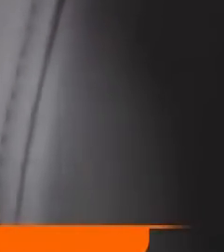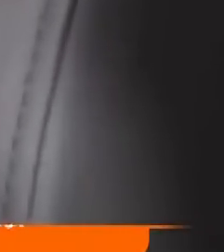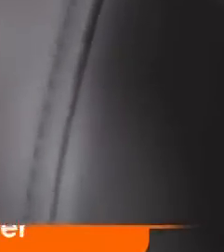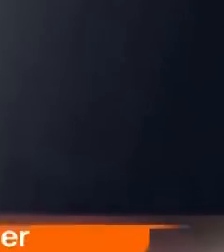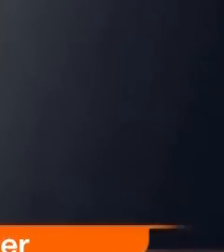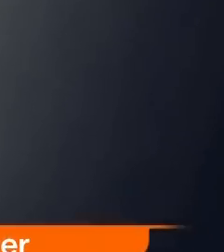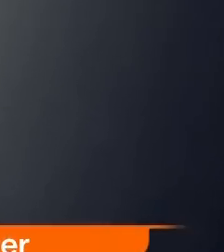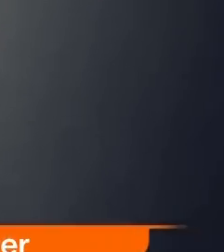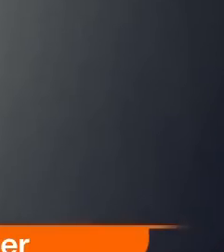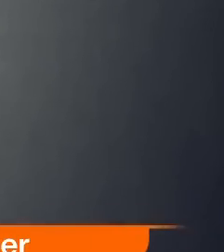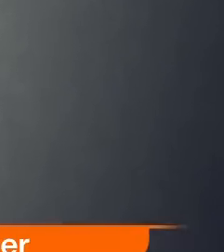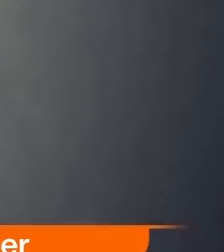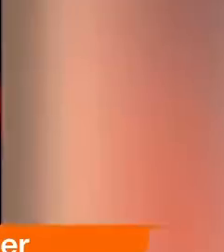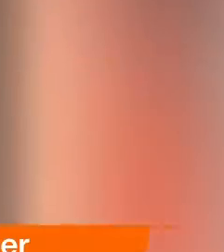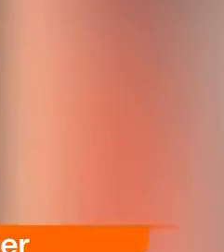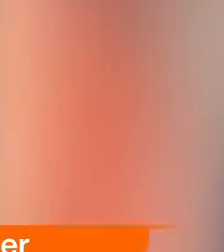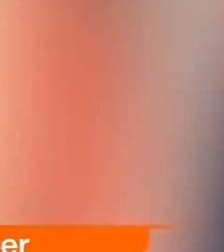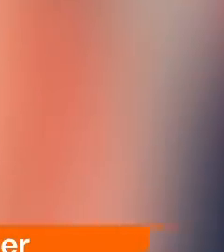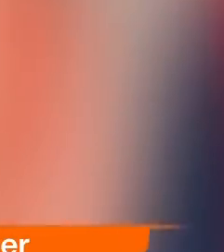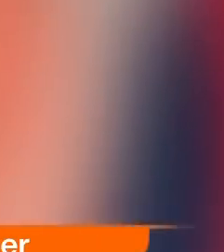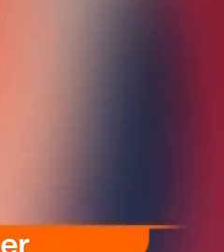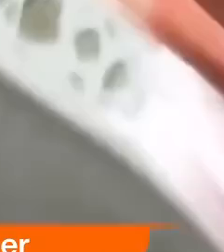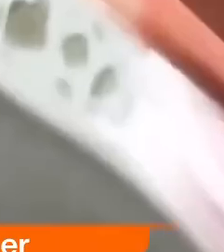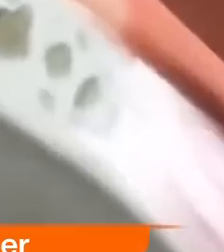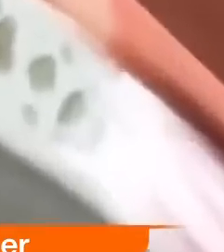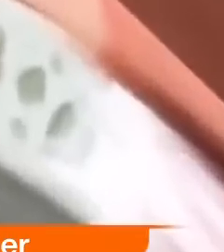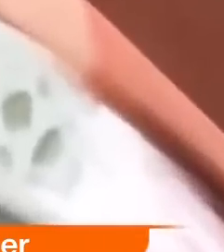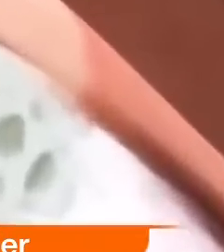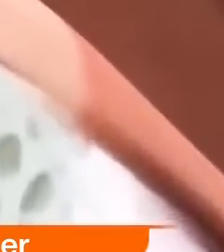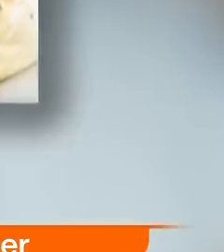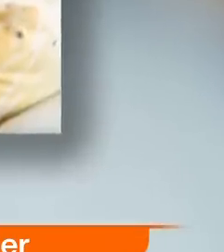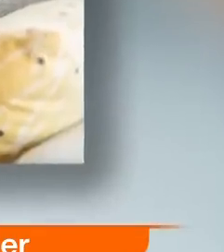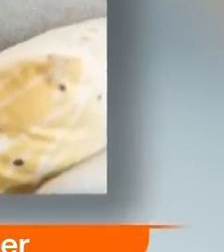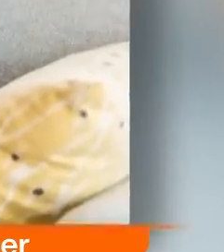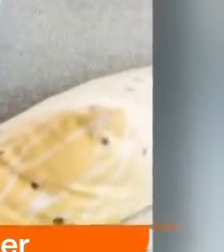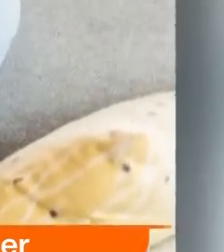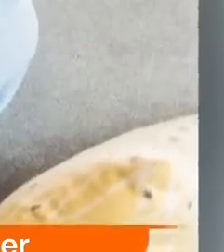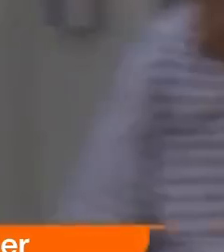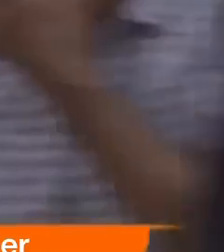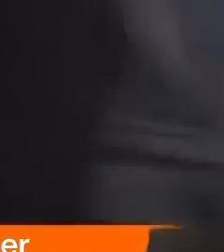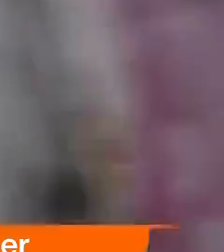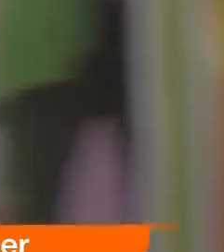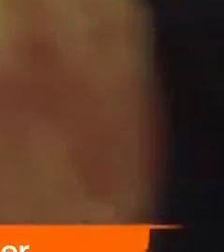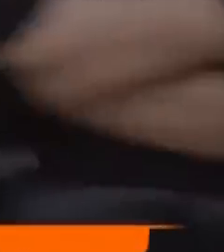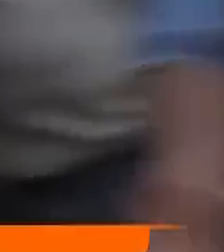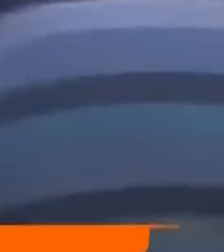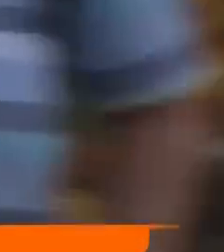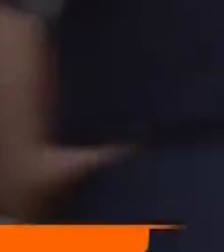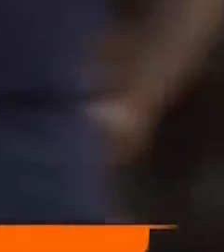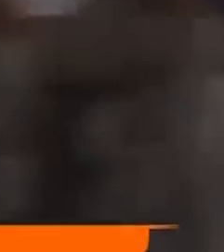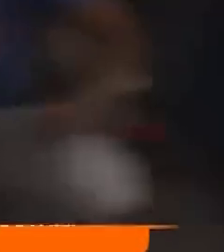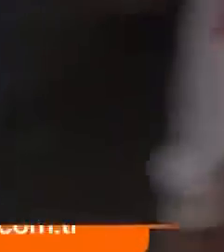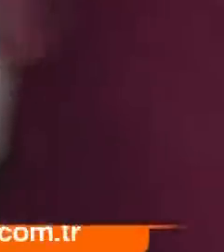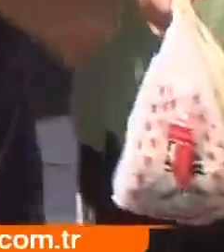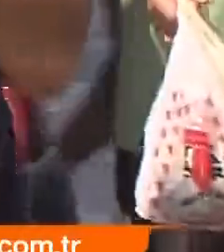Kulak çınlaması dedikodunun değil, kötü bir hastalığın habercisi olabilir. Doktorlar uyarıyor, aman dikkat. Birazdan ATV